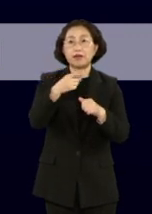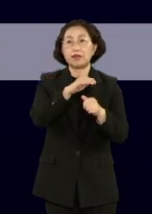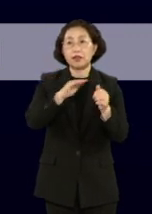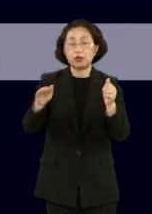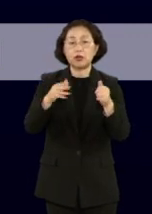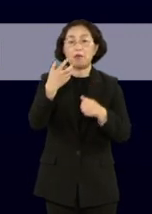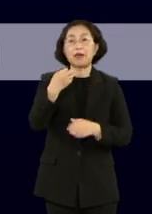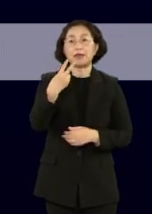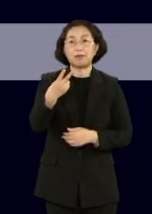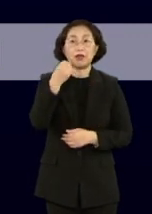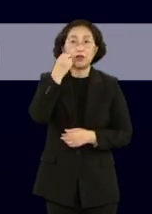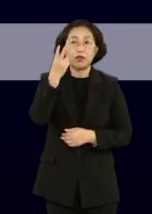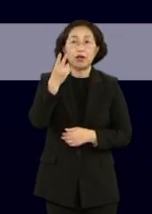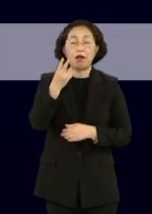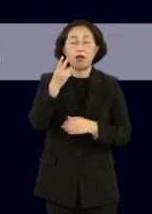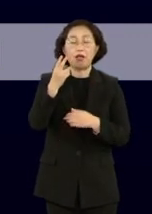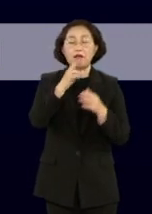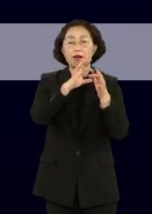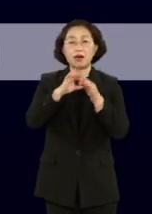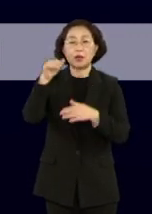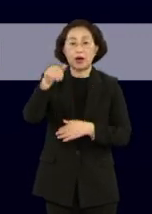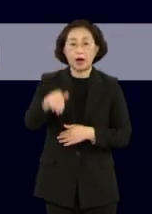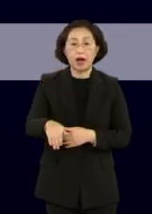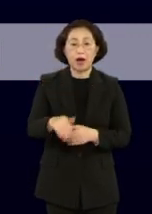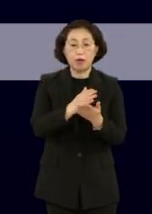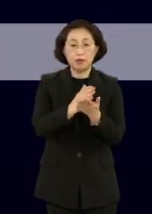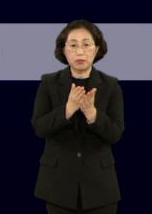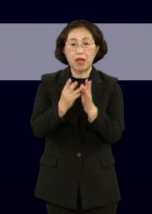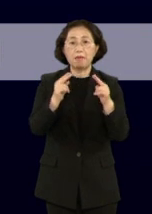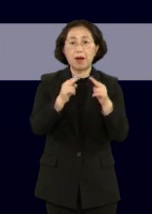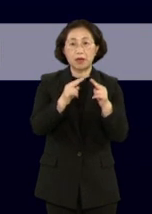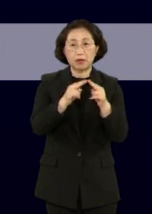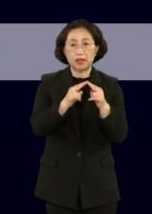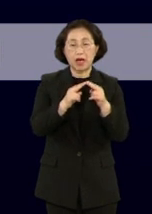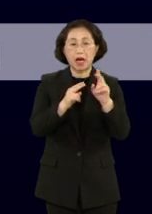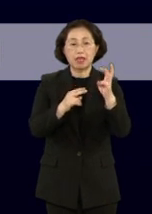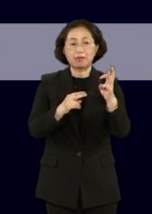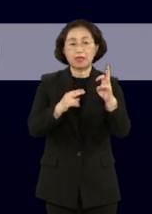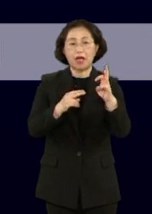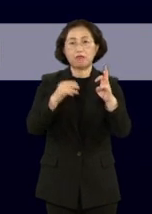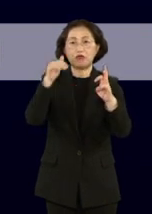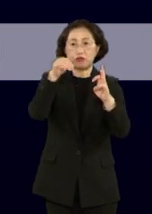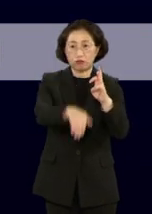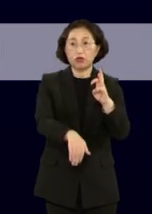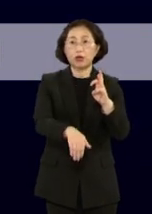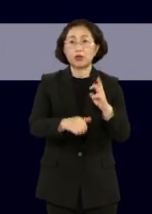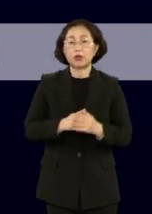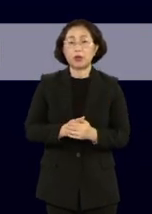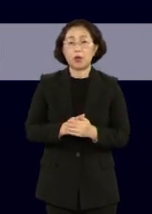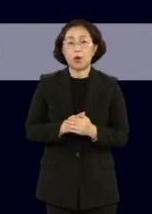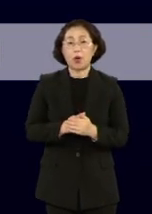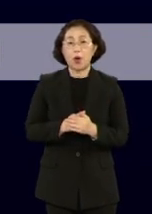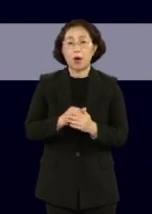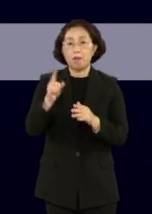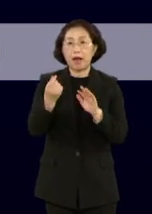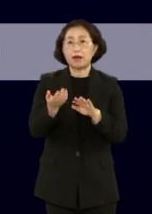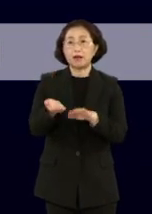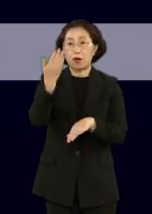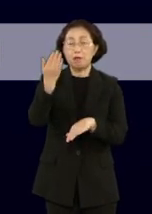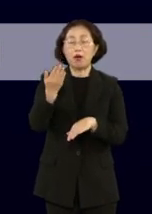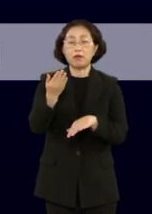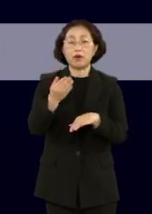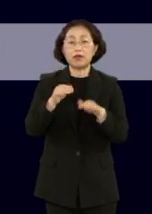82로 2개월 연속 하락한 가운데 업종별로는 반도체가 13으로 뚝 떨어졌고 100을 웃돌던